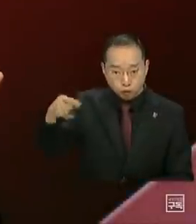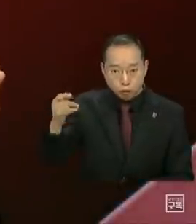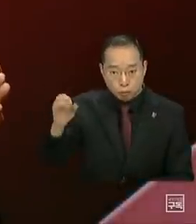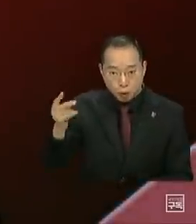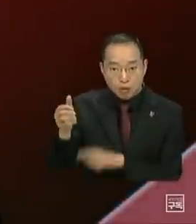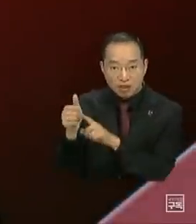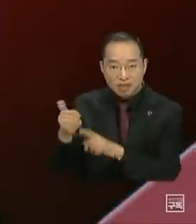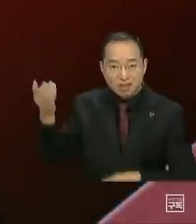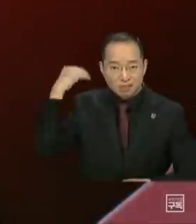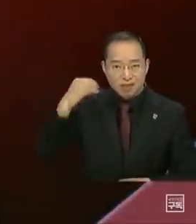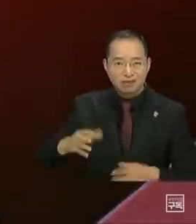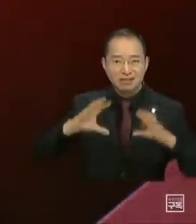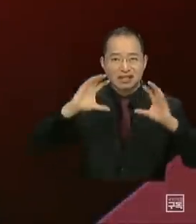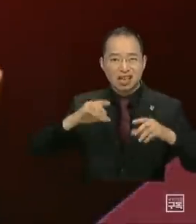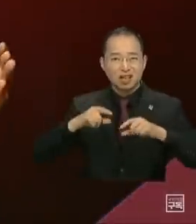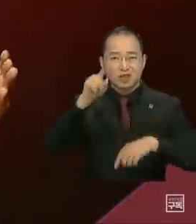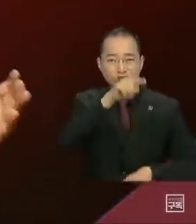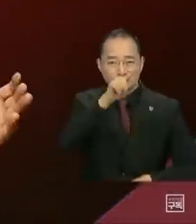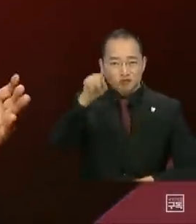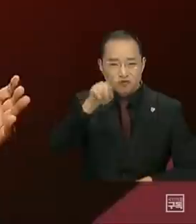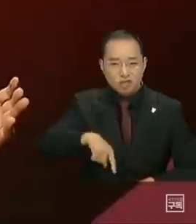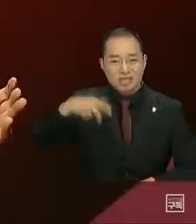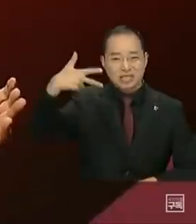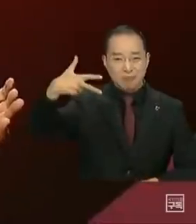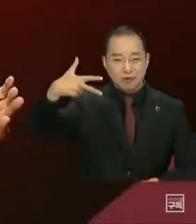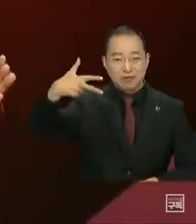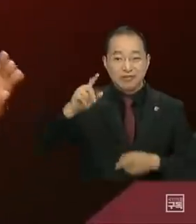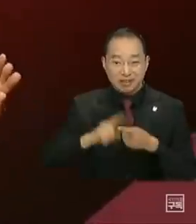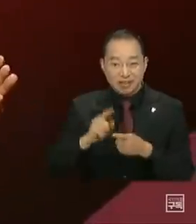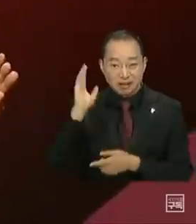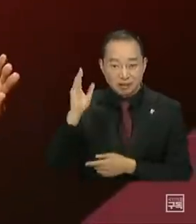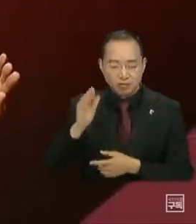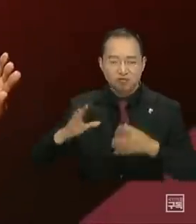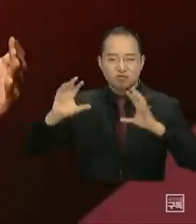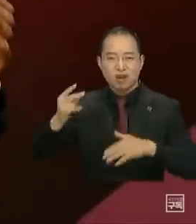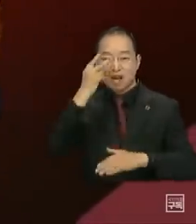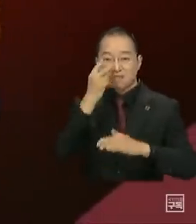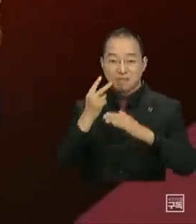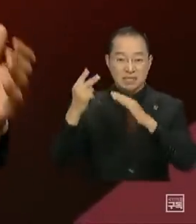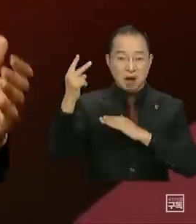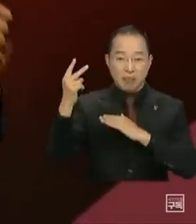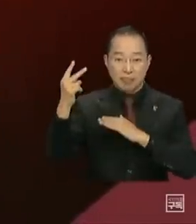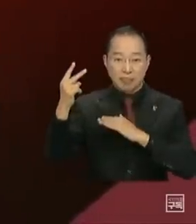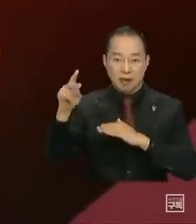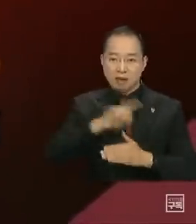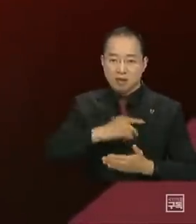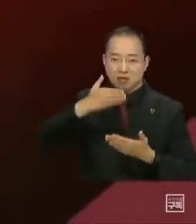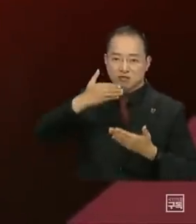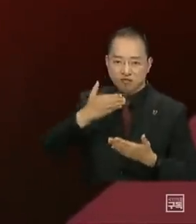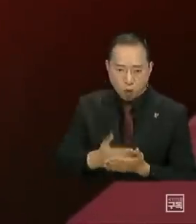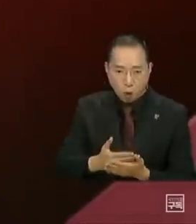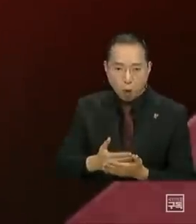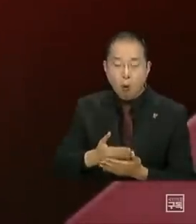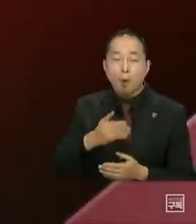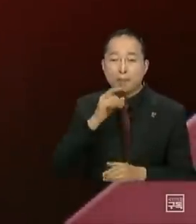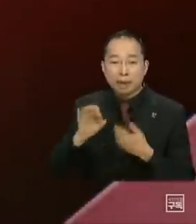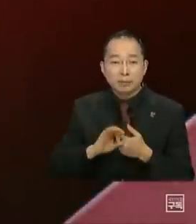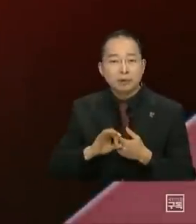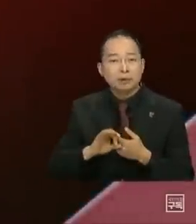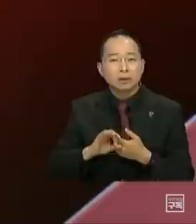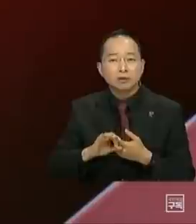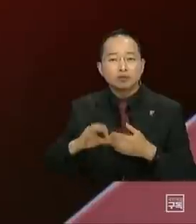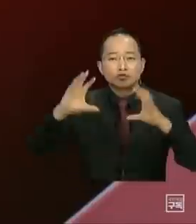지난번 G7 얘기도 있던데요. 국가 비전을 가장 중요하고 크게 얘기하면 국가 비전은